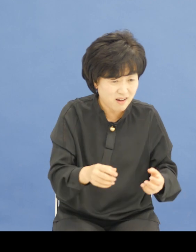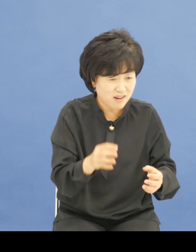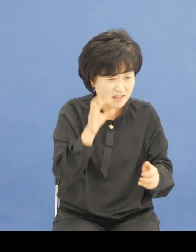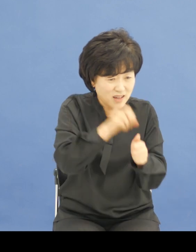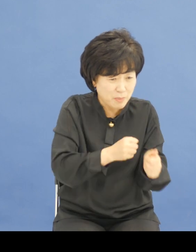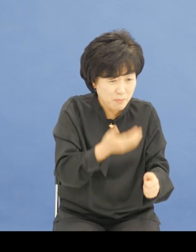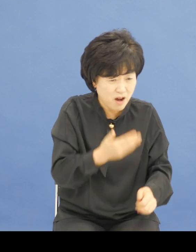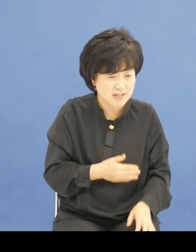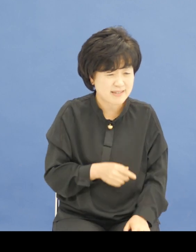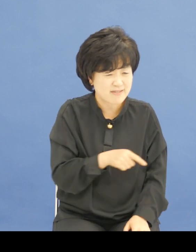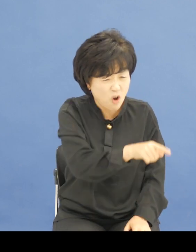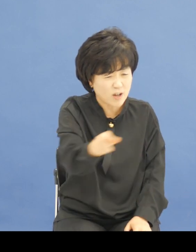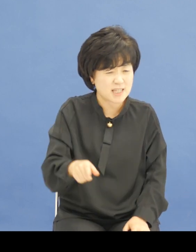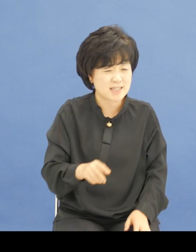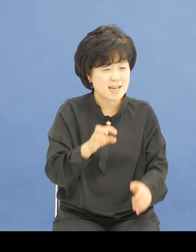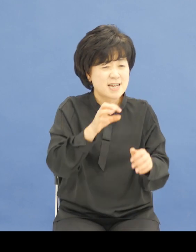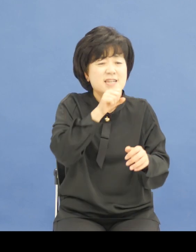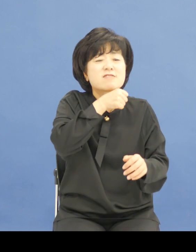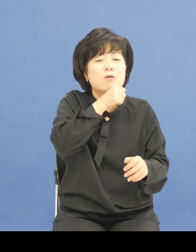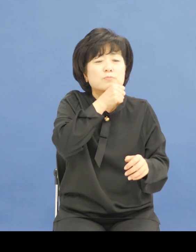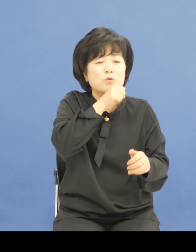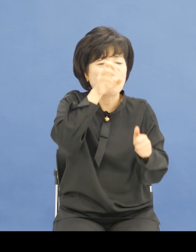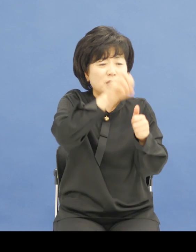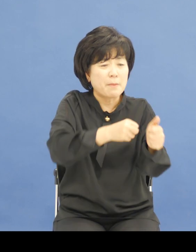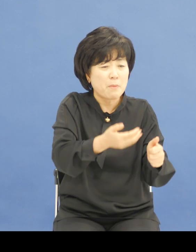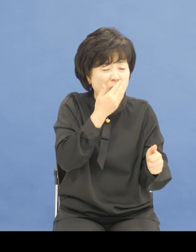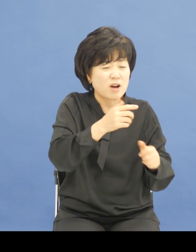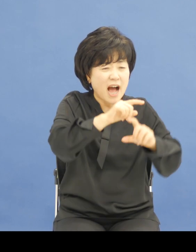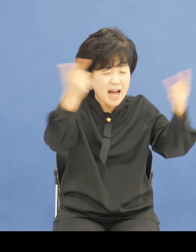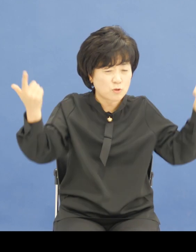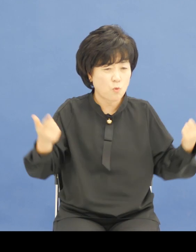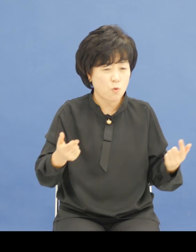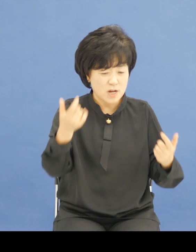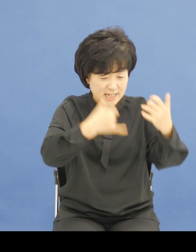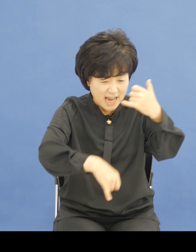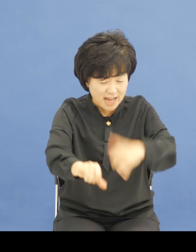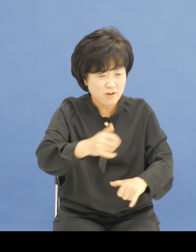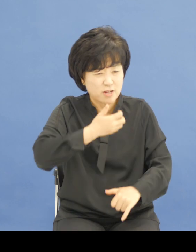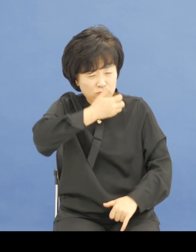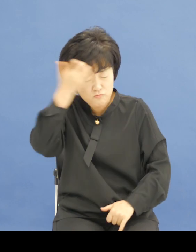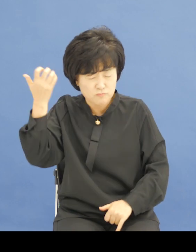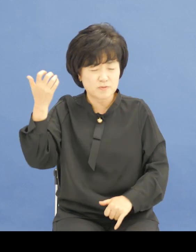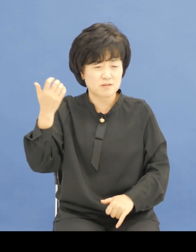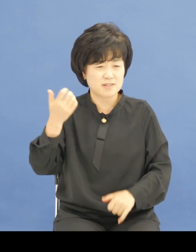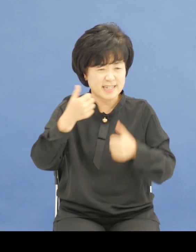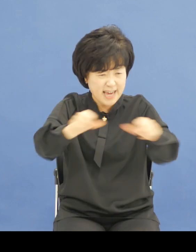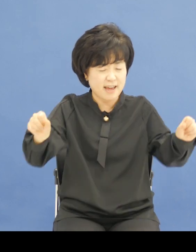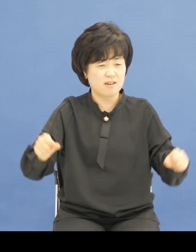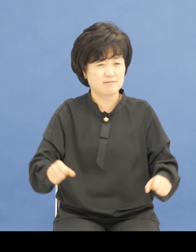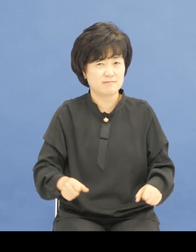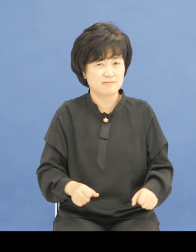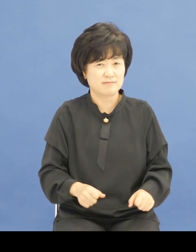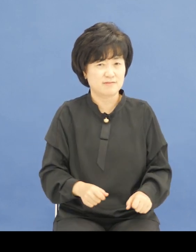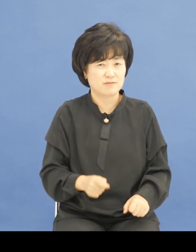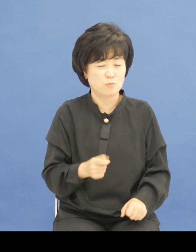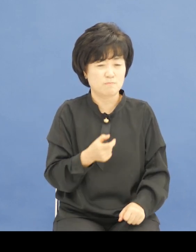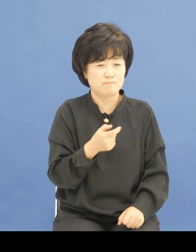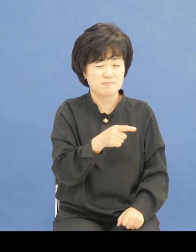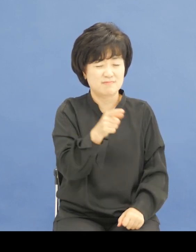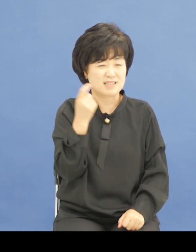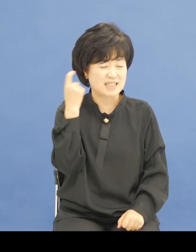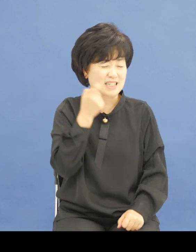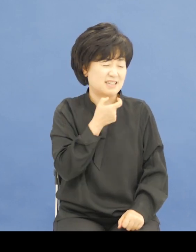미래의 꿈을 다 깨뜨렸다고 막 좀 싫은 소리를 했어요. 예. 뭐 화를 낼 정도는 아니고 싫은 소리를